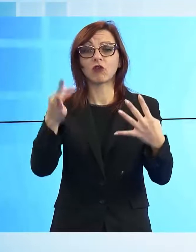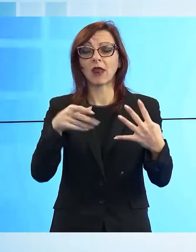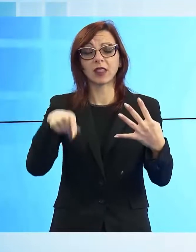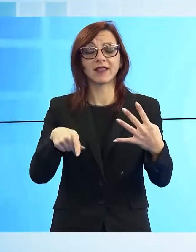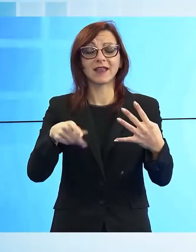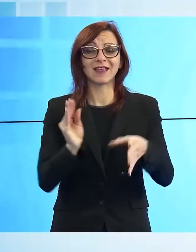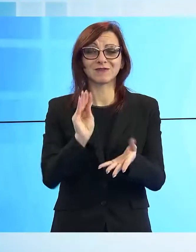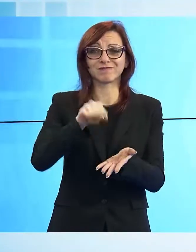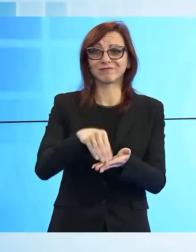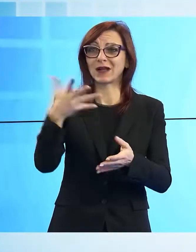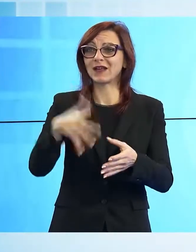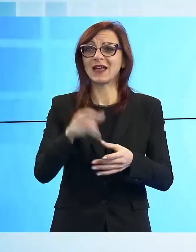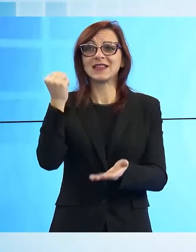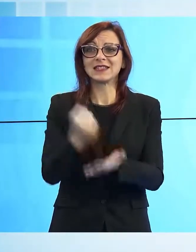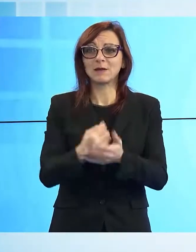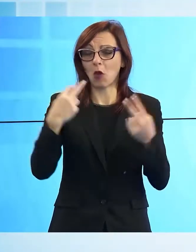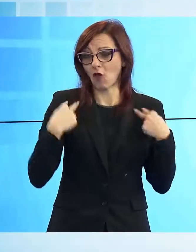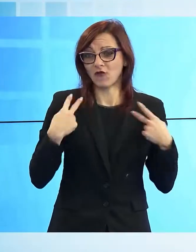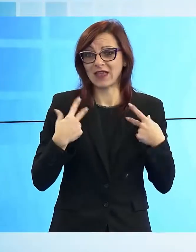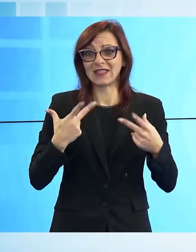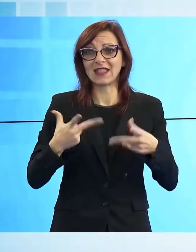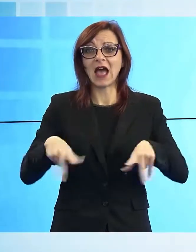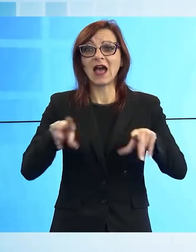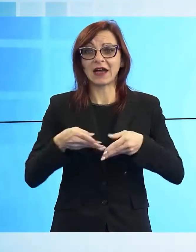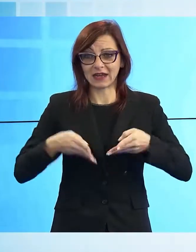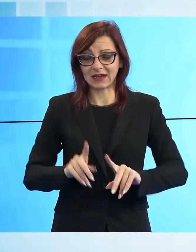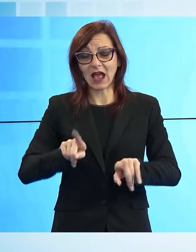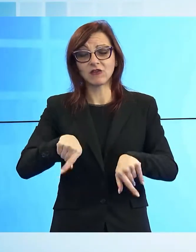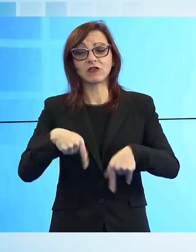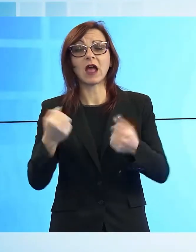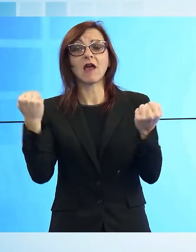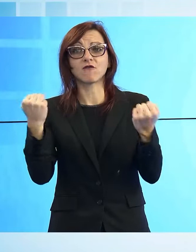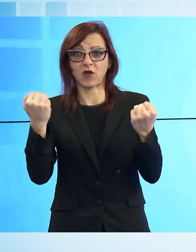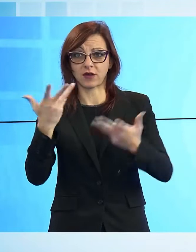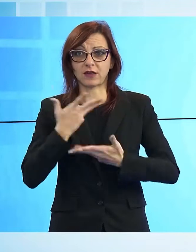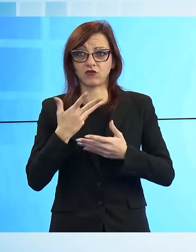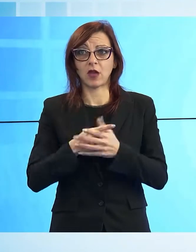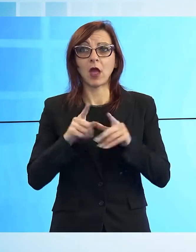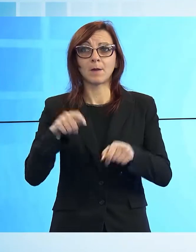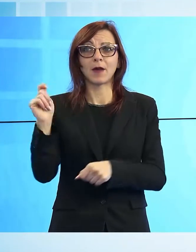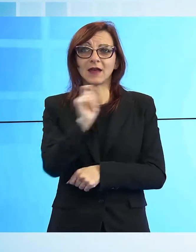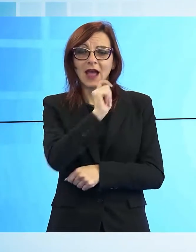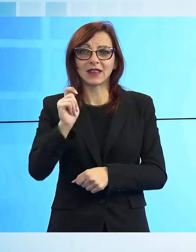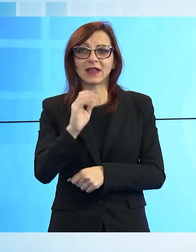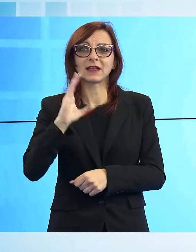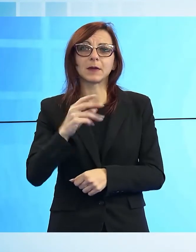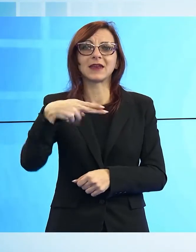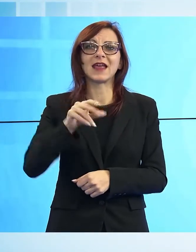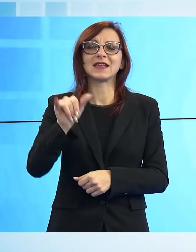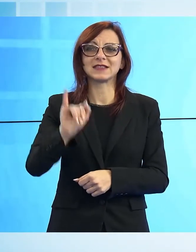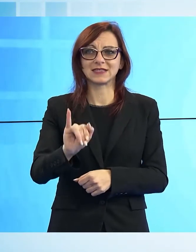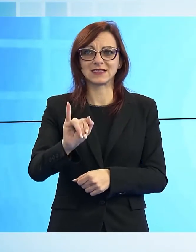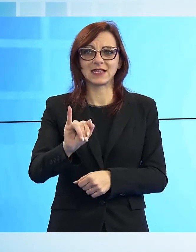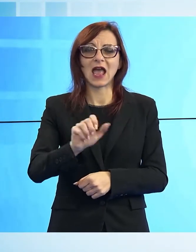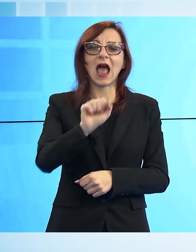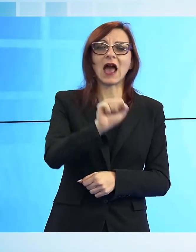come simbolo di vita, rinascita e forza. Poi è stata la volta della cantautrice camaiorese Mesi, al secolo